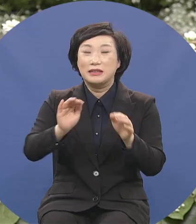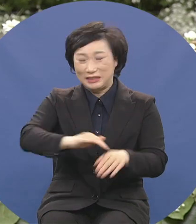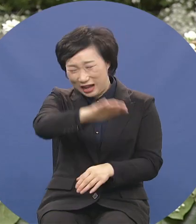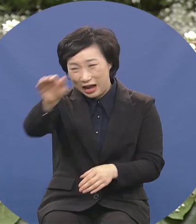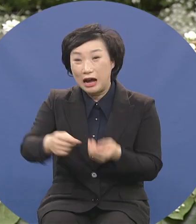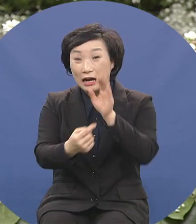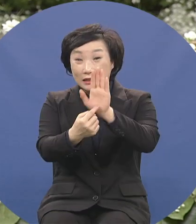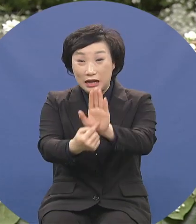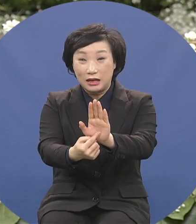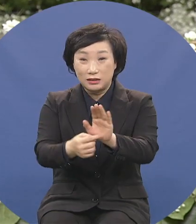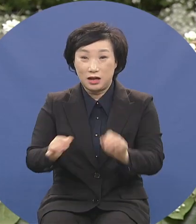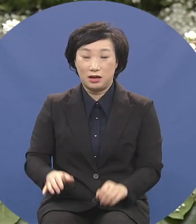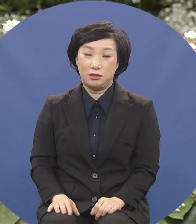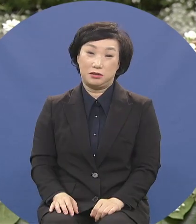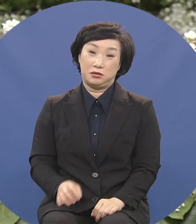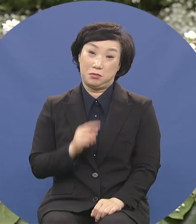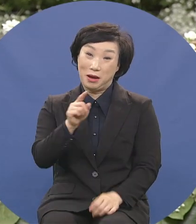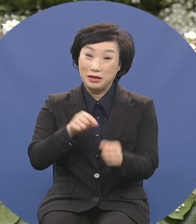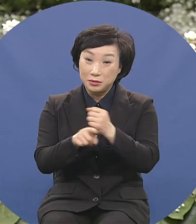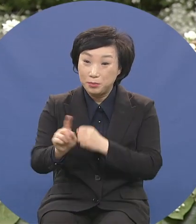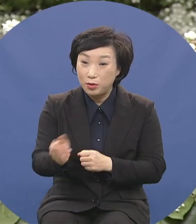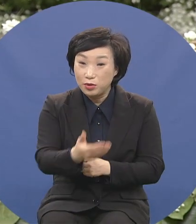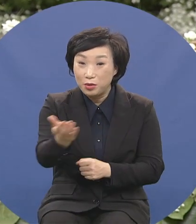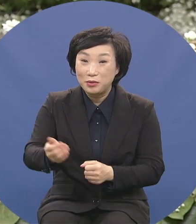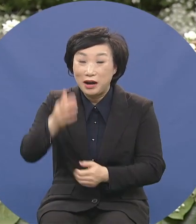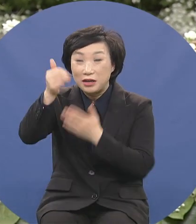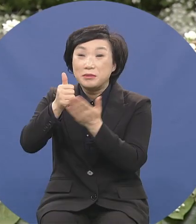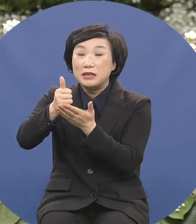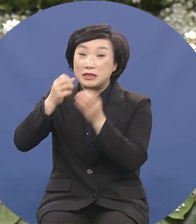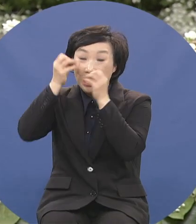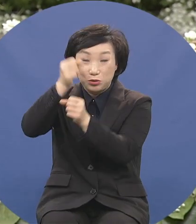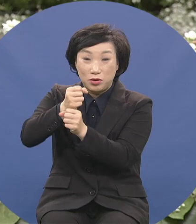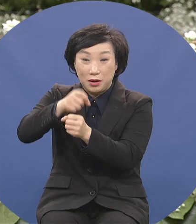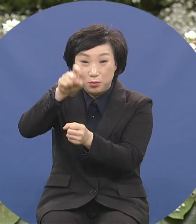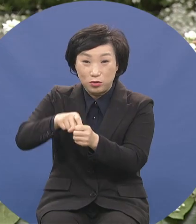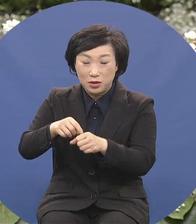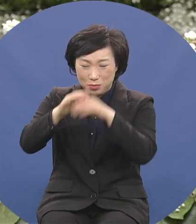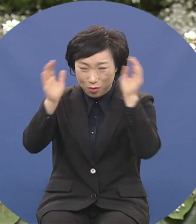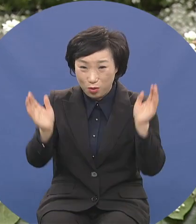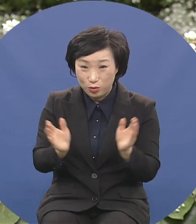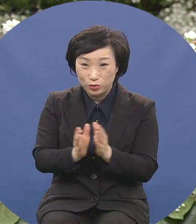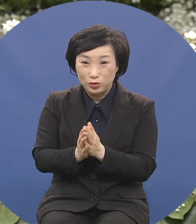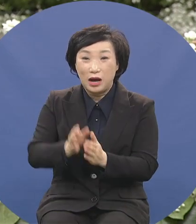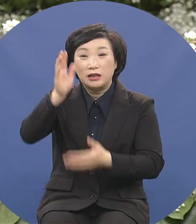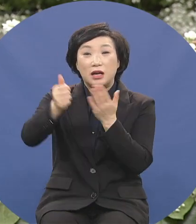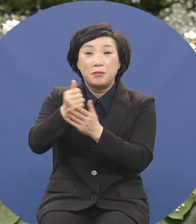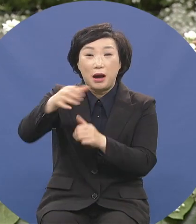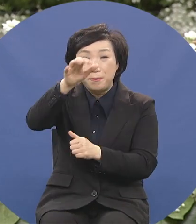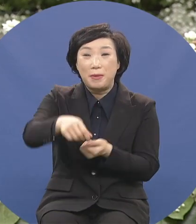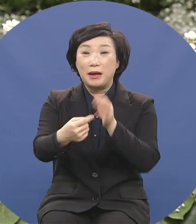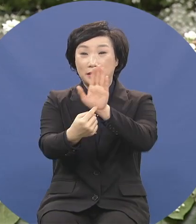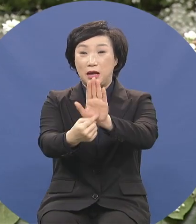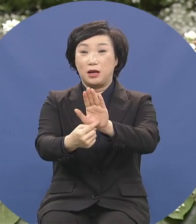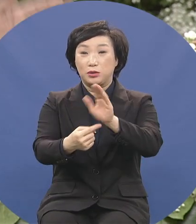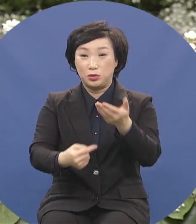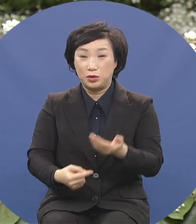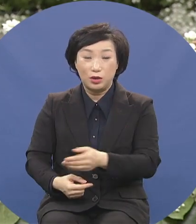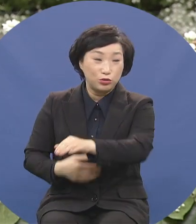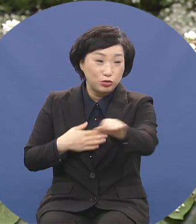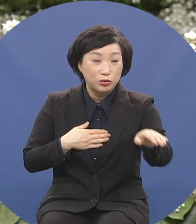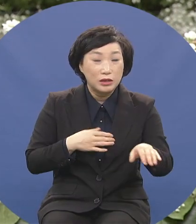말 바꿔 말하면 하나님이 창조하신 목적이 그 앞에서 다 드러나게 되고